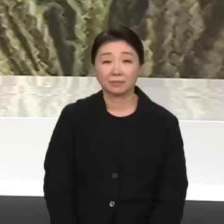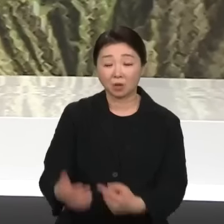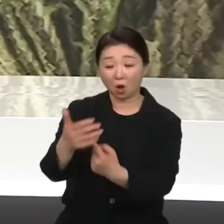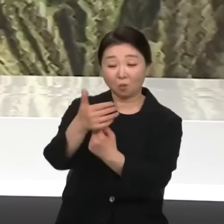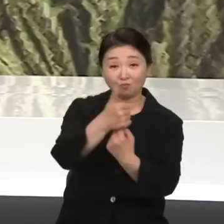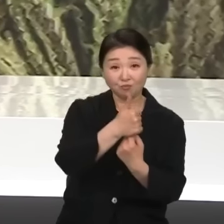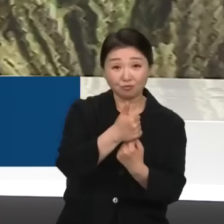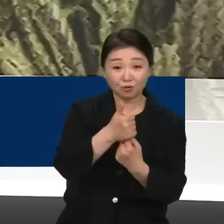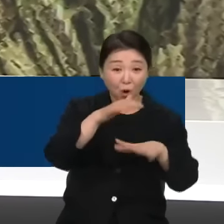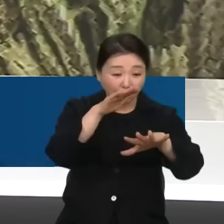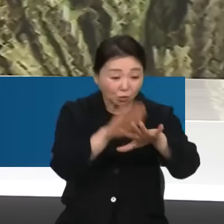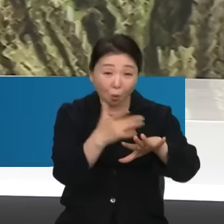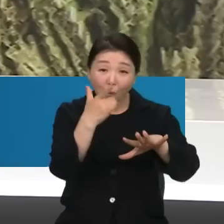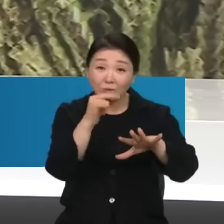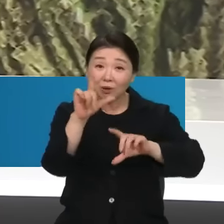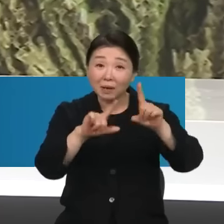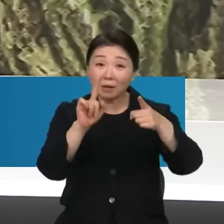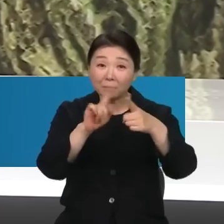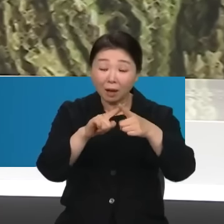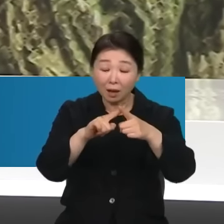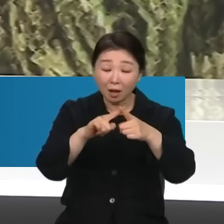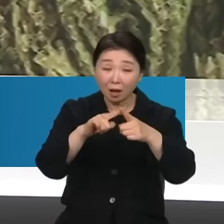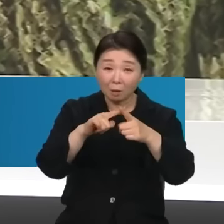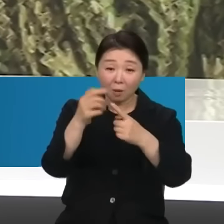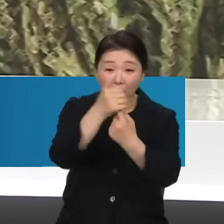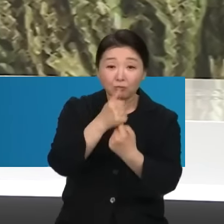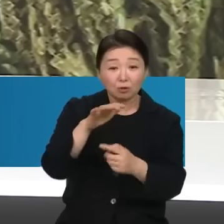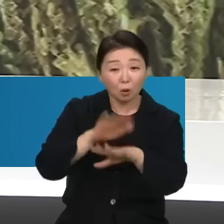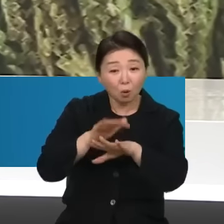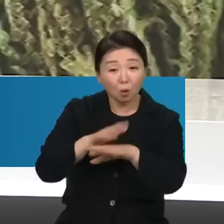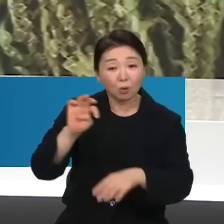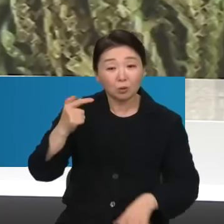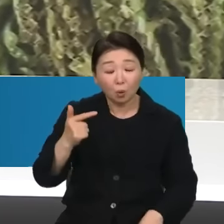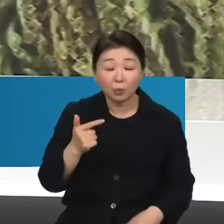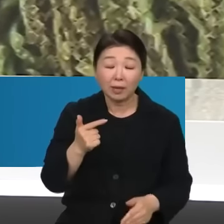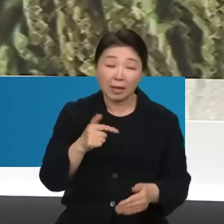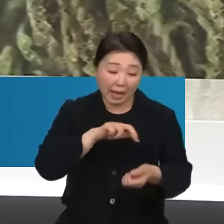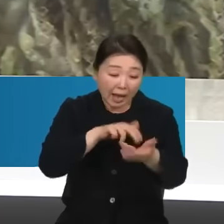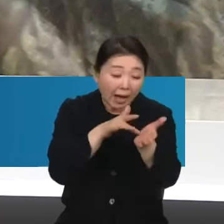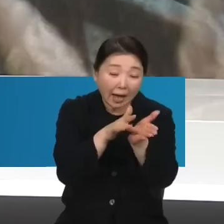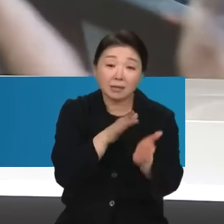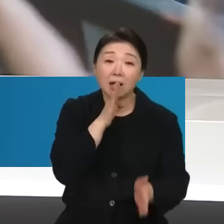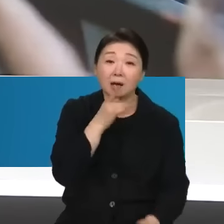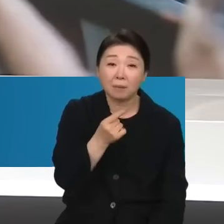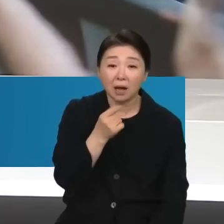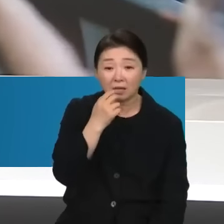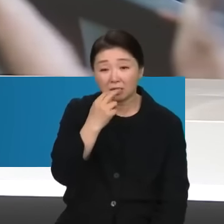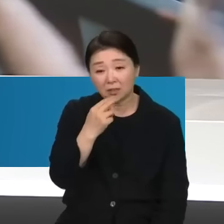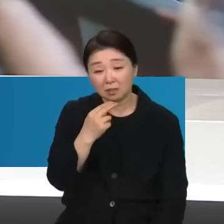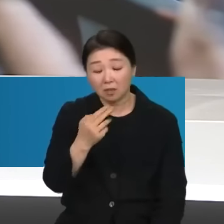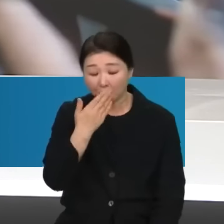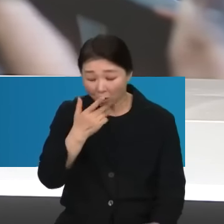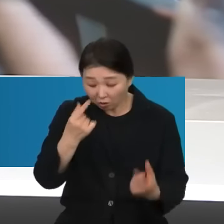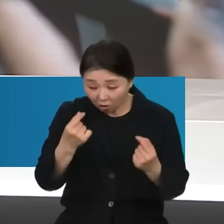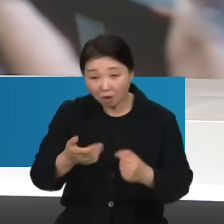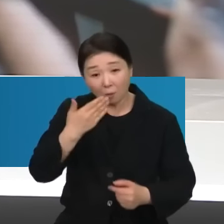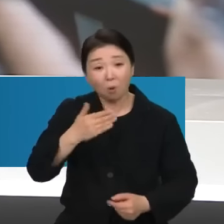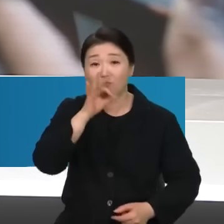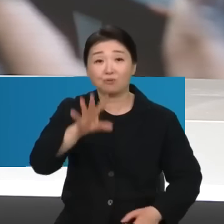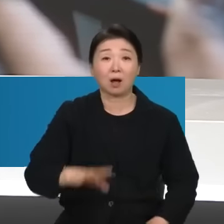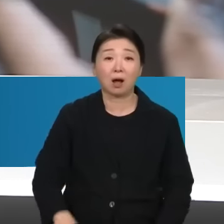부처의 손처럼 생겼다는 식물 부처소는 한약 재료로 쓰는 건 가능하지만 식품처럼 섭취해서는 안 되는데요.